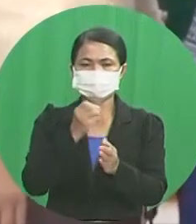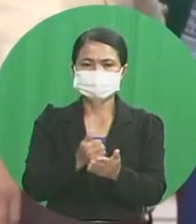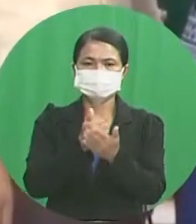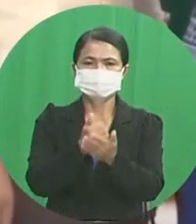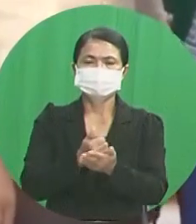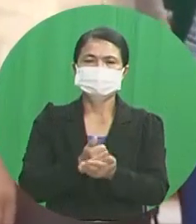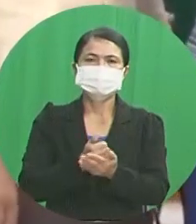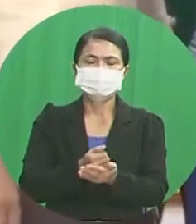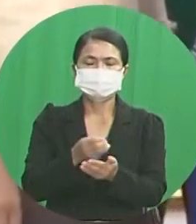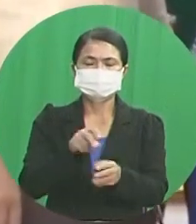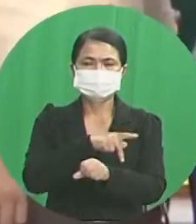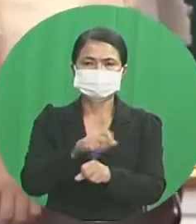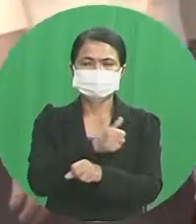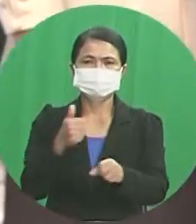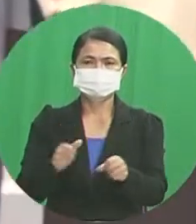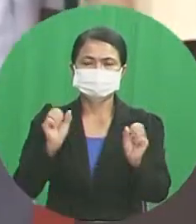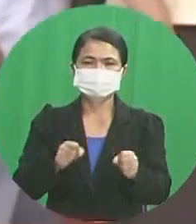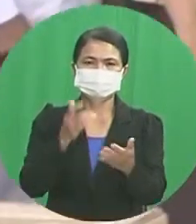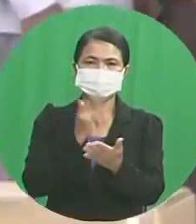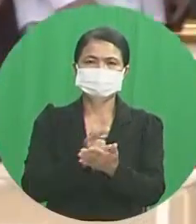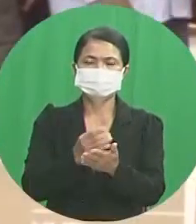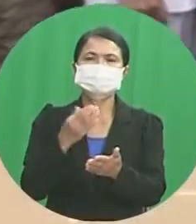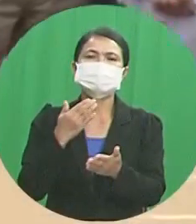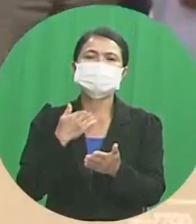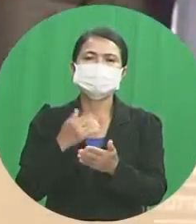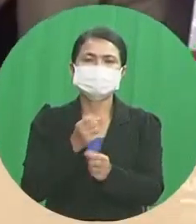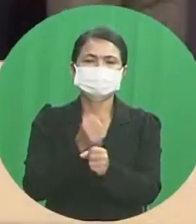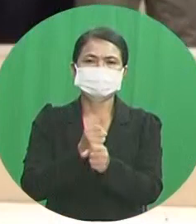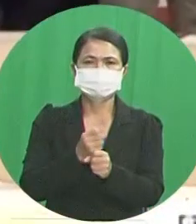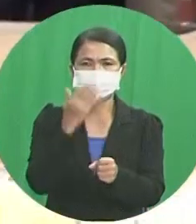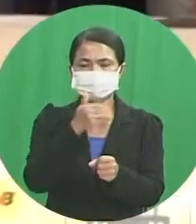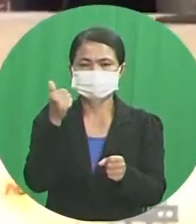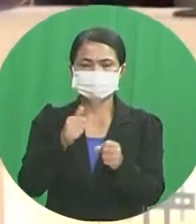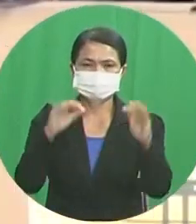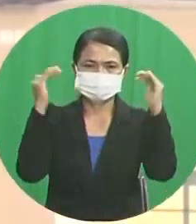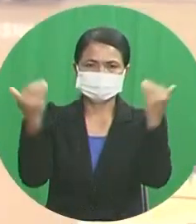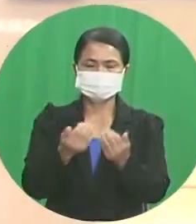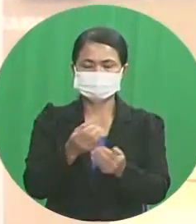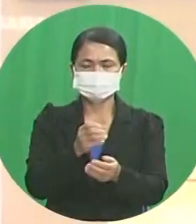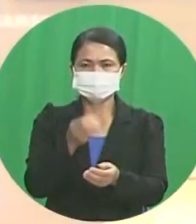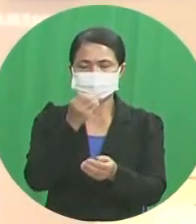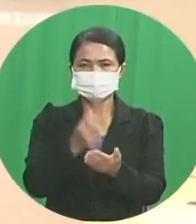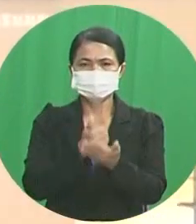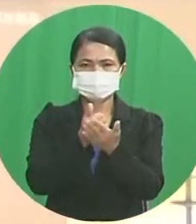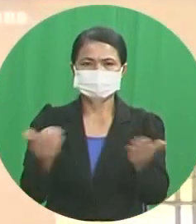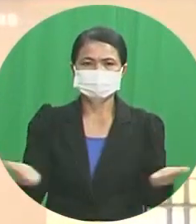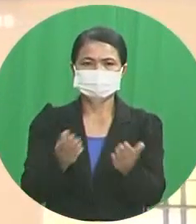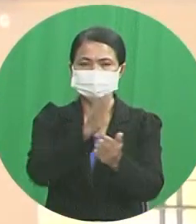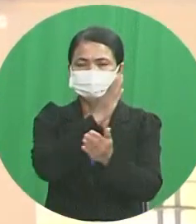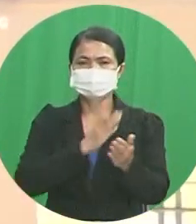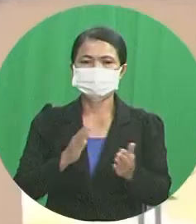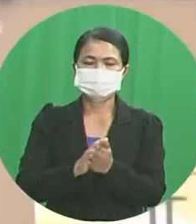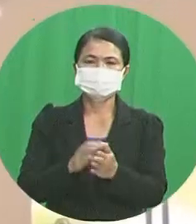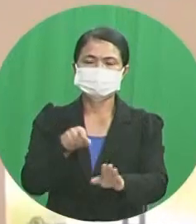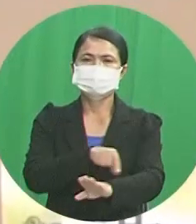ត្ថម្ភខេត្តនានាដើម្បីយើងអាចបញ្ចប់ភាពស្រេកឃ្លានធ្វើឲ្យប្រសើរឡើងនៅស្ថានភាពអាហារូបត្ថម្ភនិងលើកកម្ពស់កសិកម្មប្រក